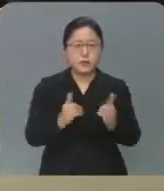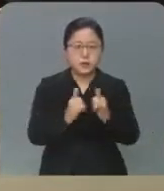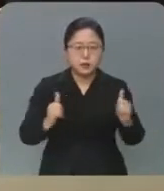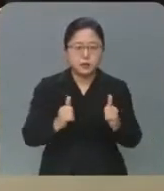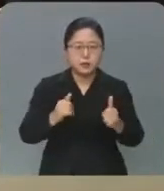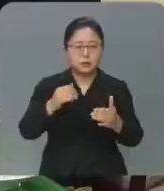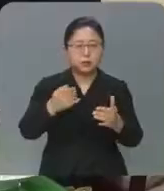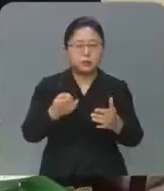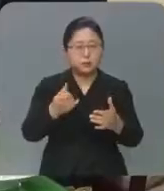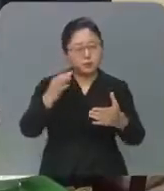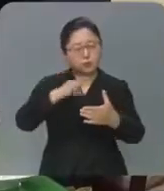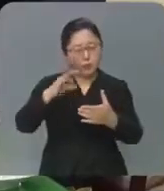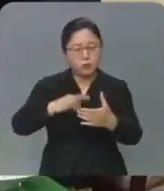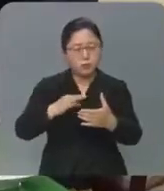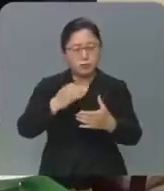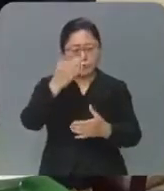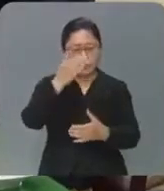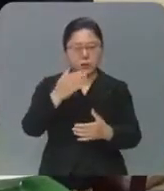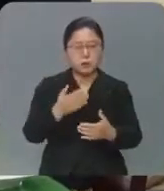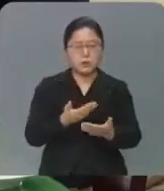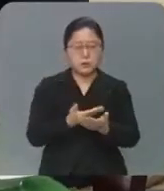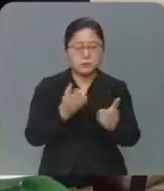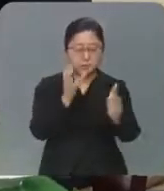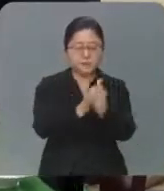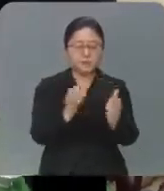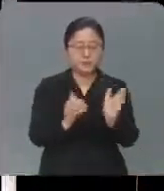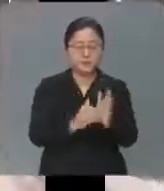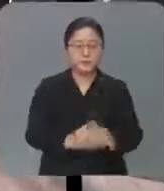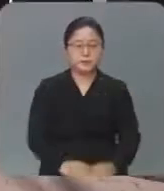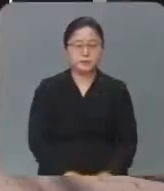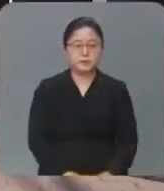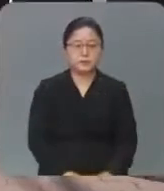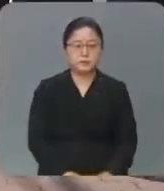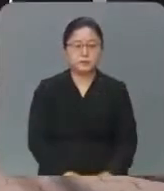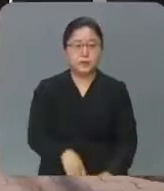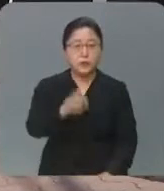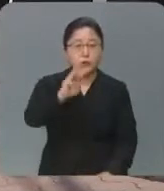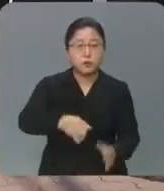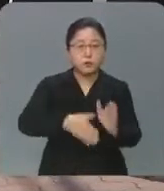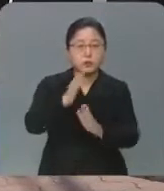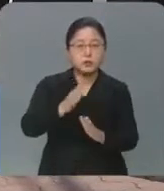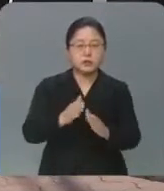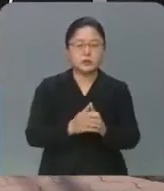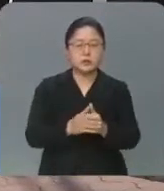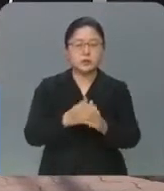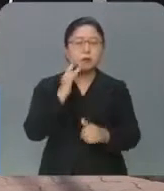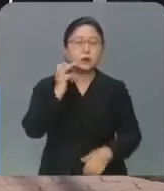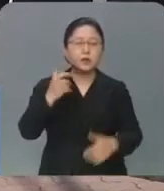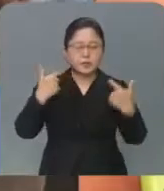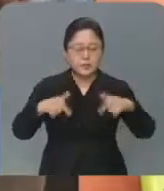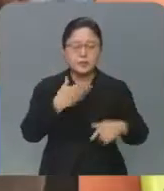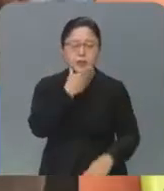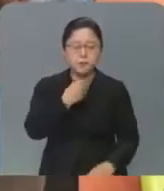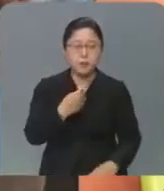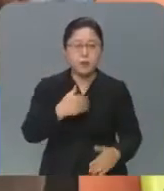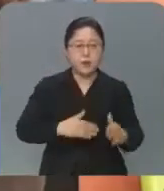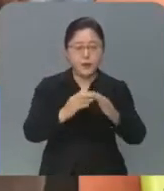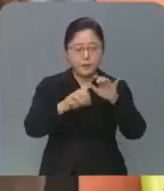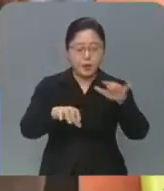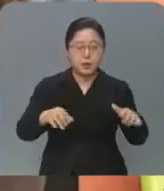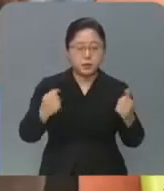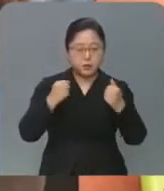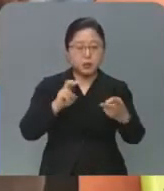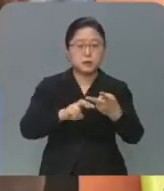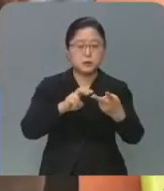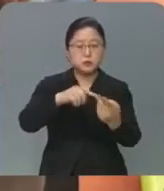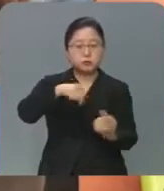직원들이 십시일반으로 모은 성금을 기탁했다고 밝혔습니다. 광주시 광산구가 늘행복 마을건강센터를